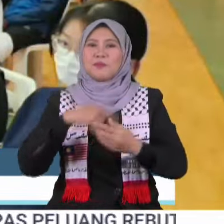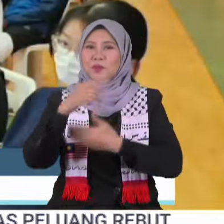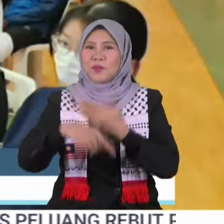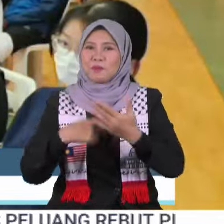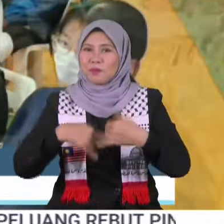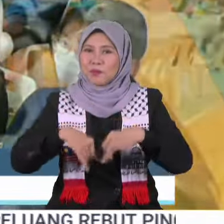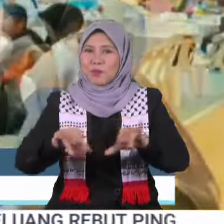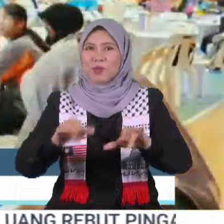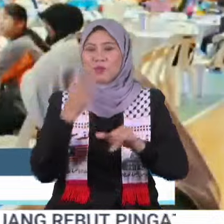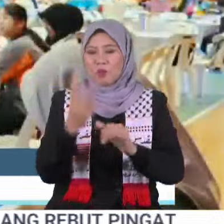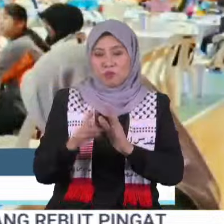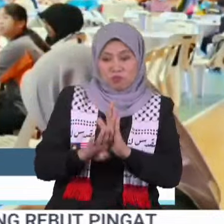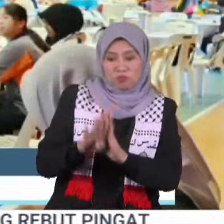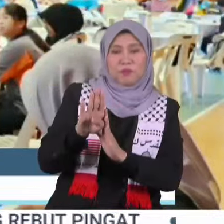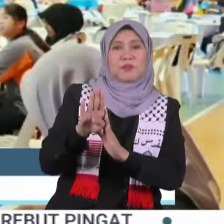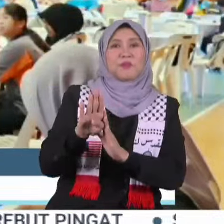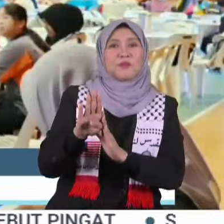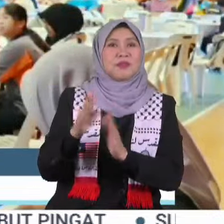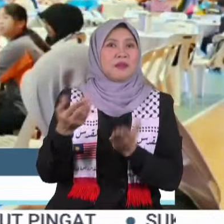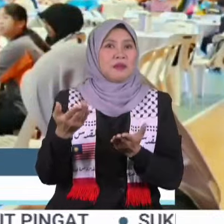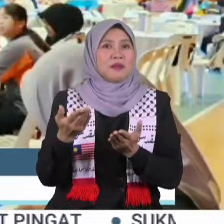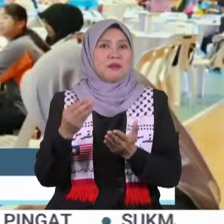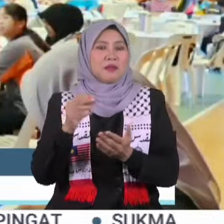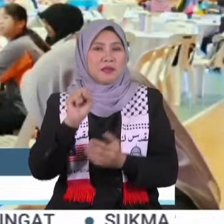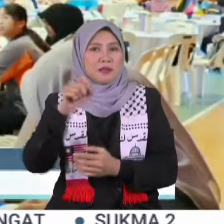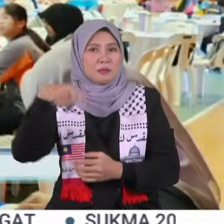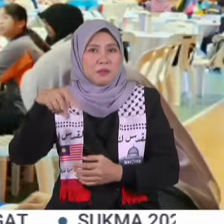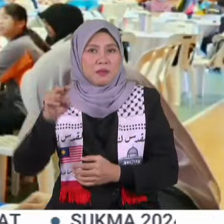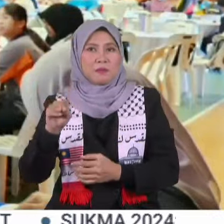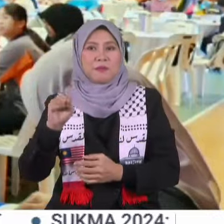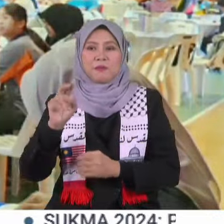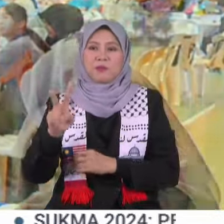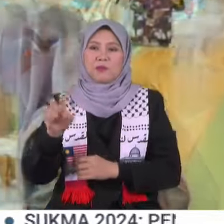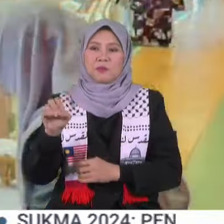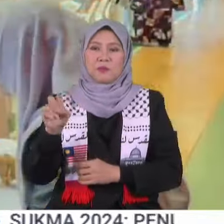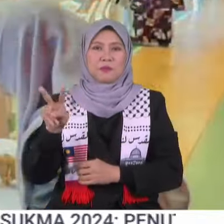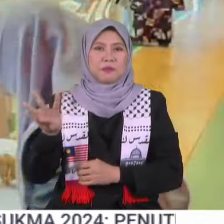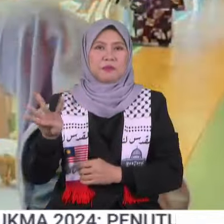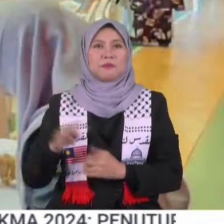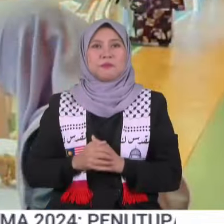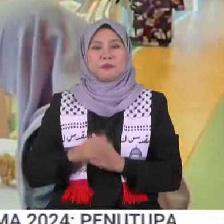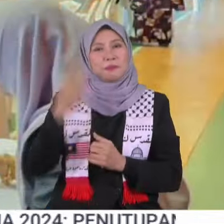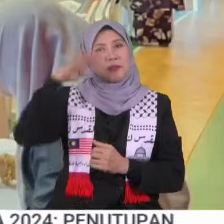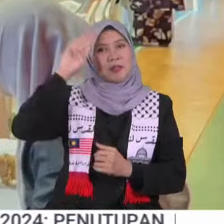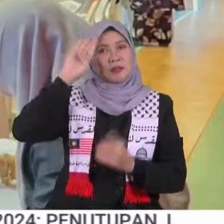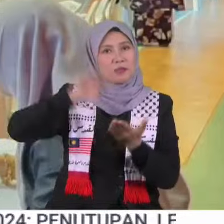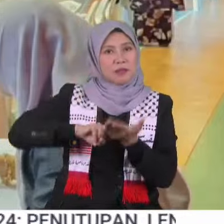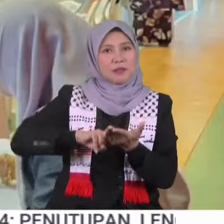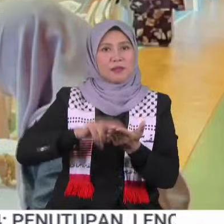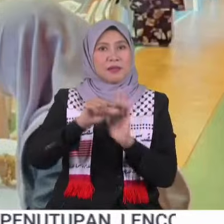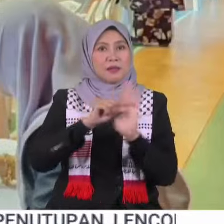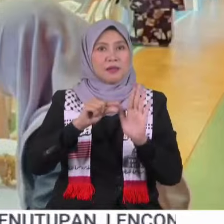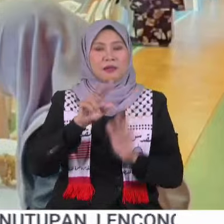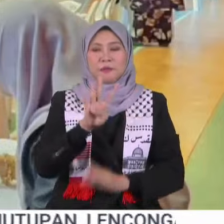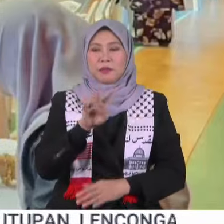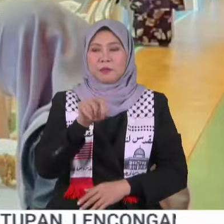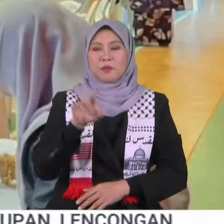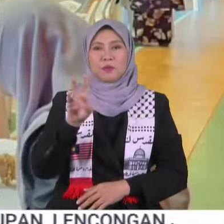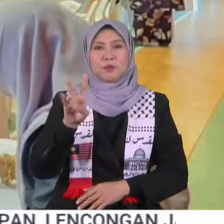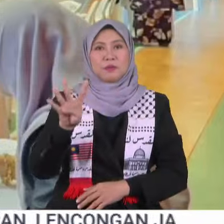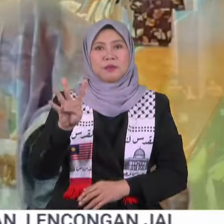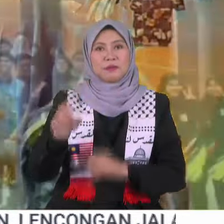terus melonjak prestasi grade purata negeri Perlis dalam SPM 2024. Perlis mencatat grade 4.74 pada